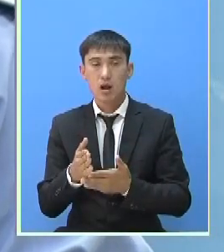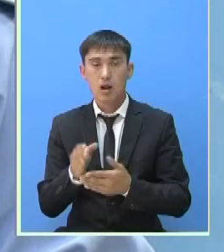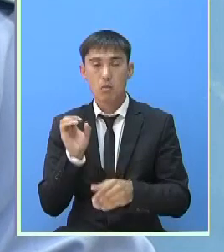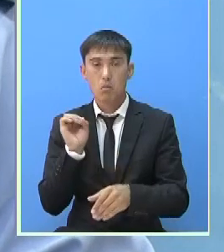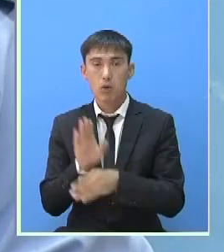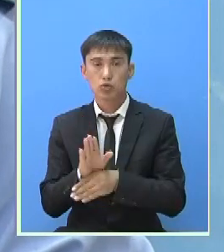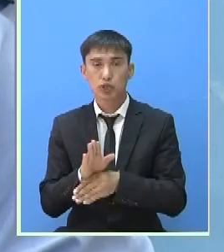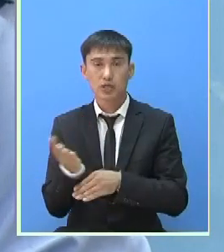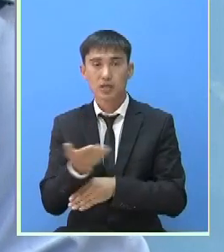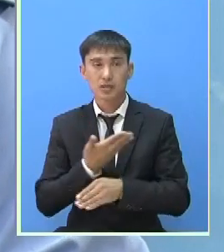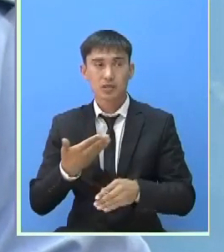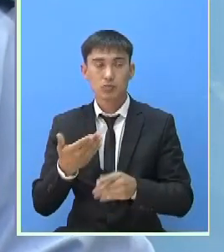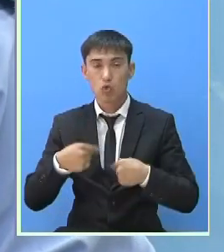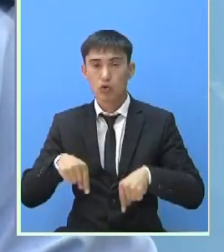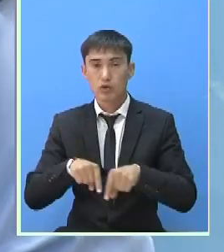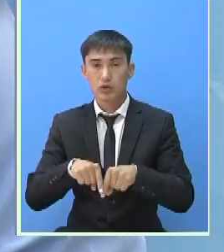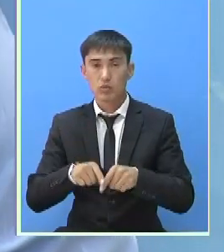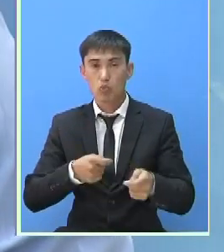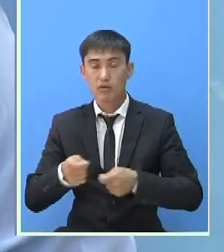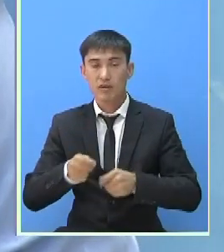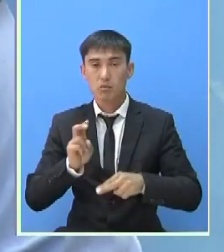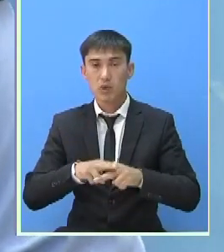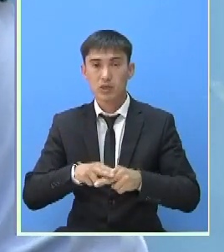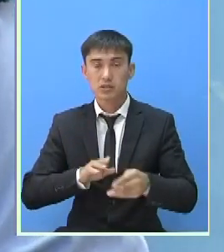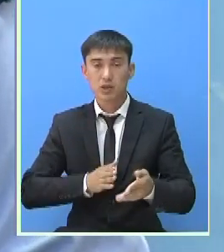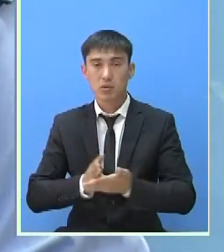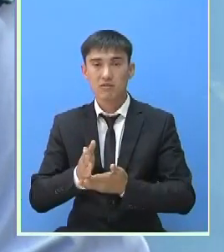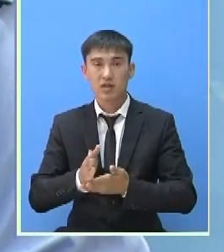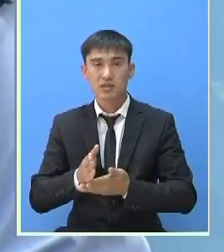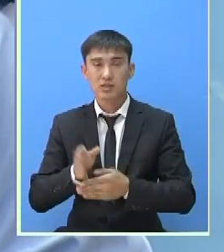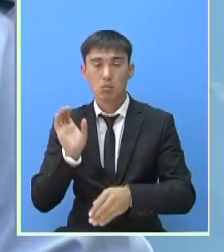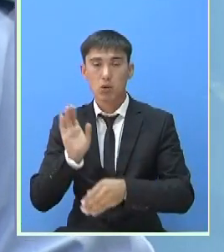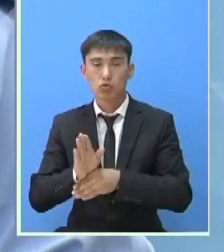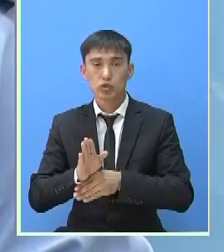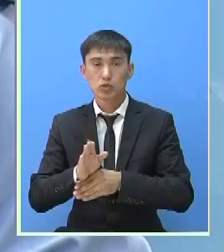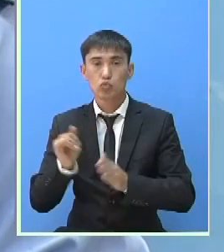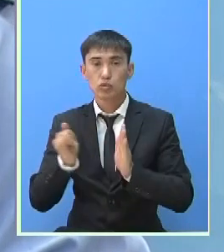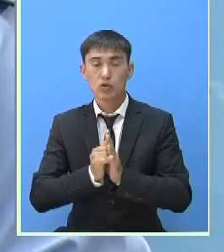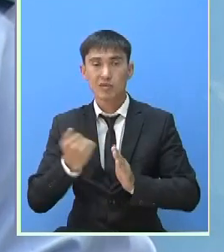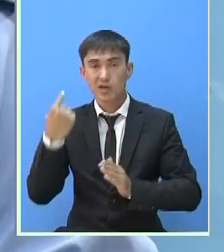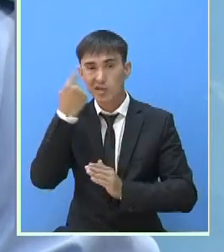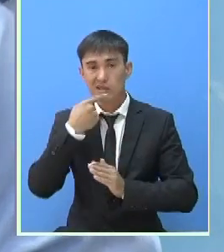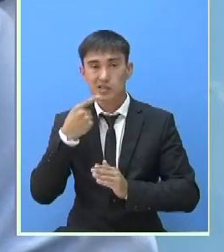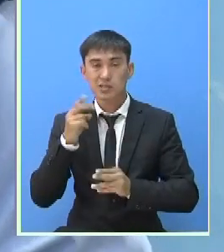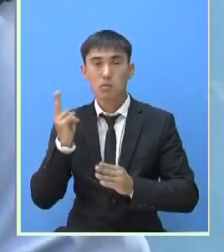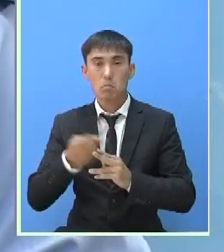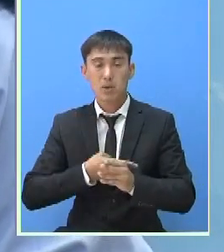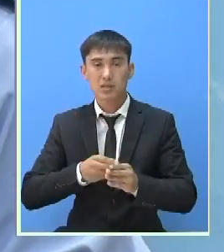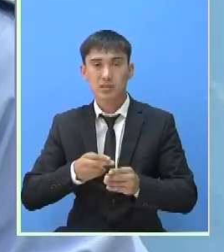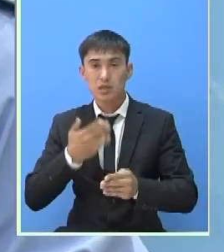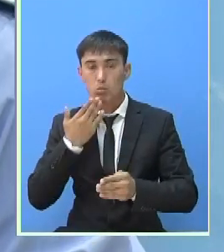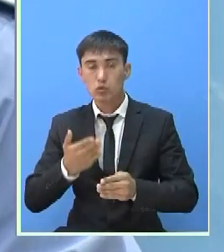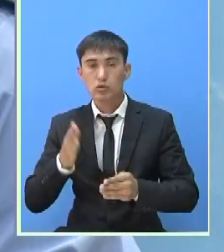не нашим, даже если органам, управление полиции тоже оно направляется, отдельное поручение по установлению тех или иных лиц. Но без допроса,